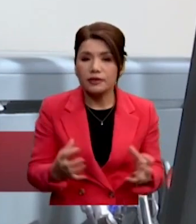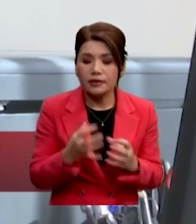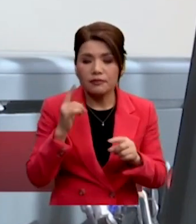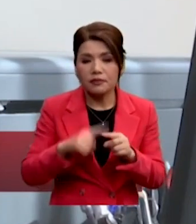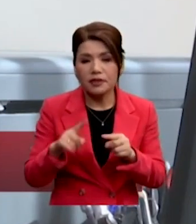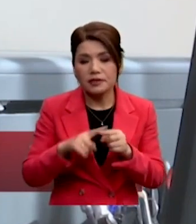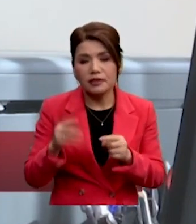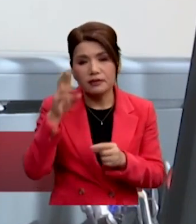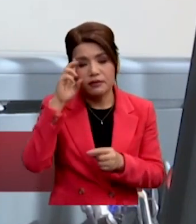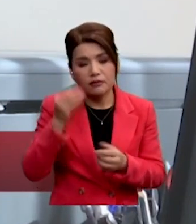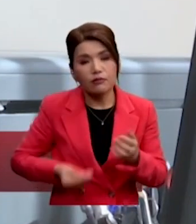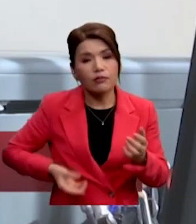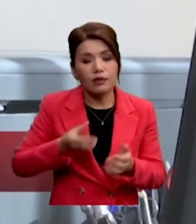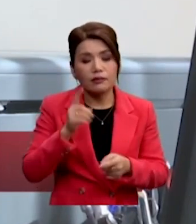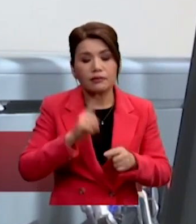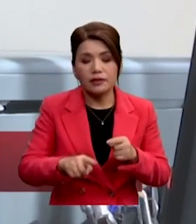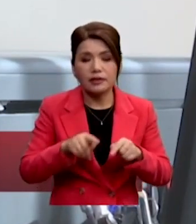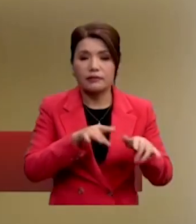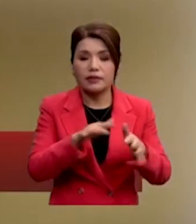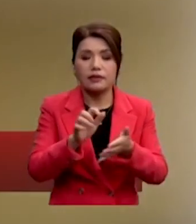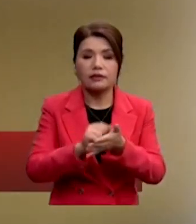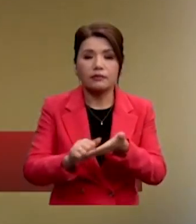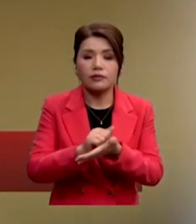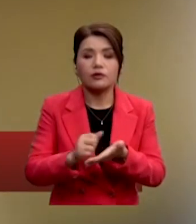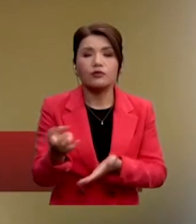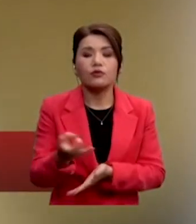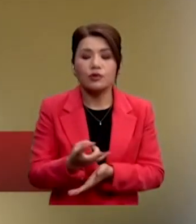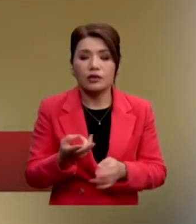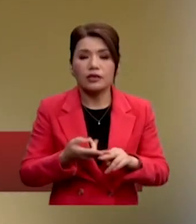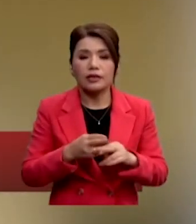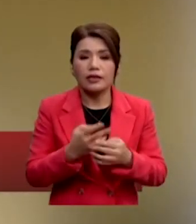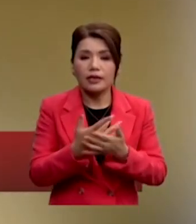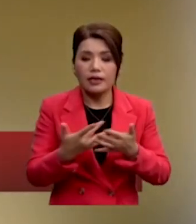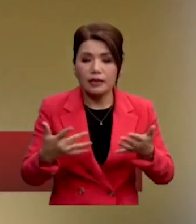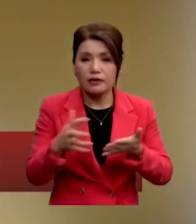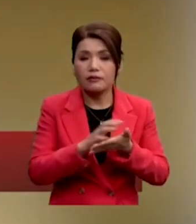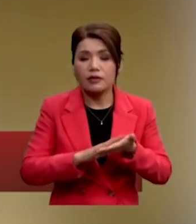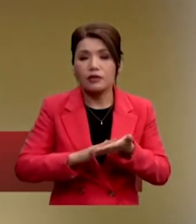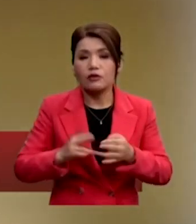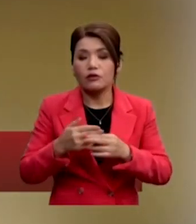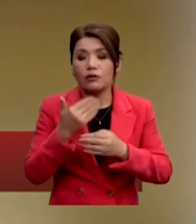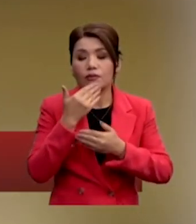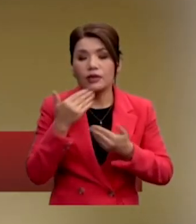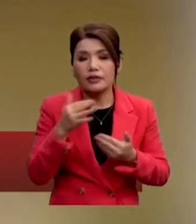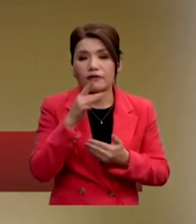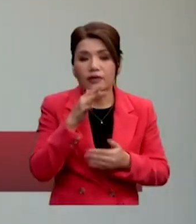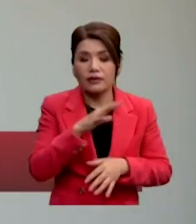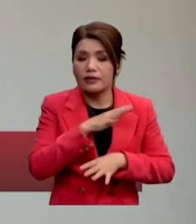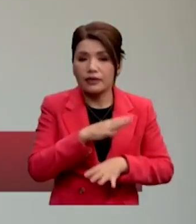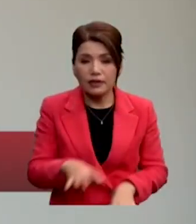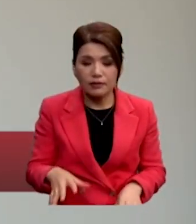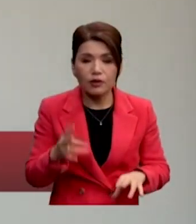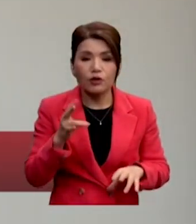тезірек қаражат бөліп, шұғыл шаралар қабылдауға жет. Қаланы түрлі жәндіктерден залалсыздандыру жұмыстары соңғы жылдары жүргізілмесе